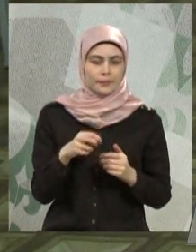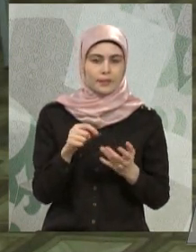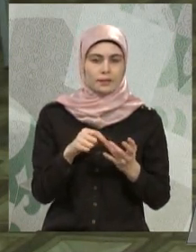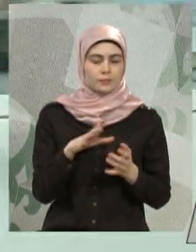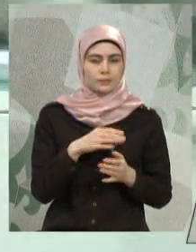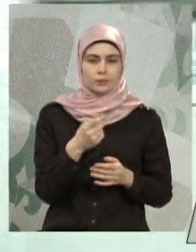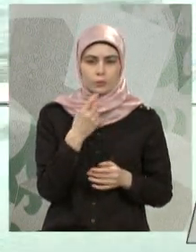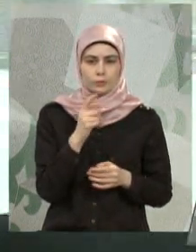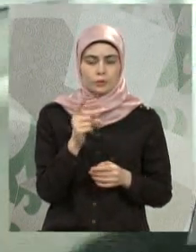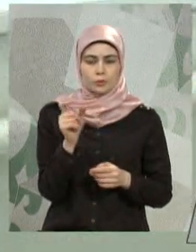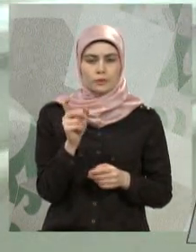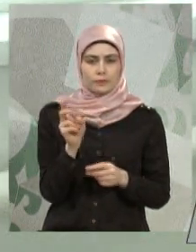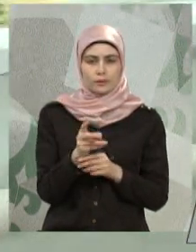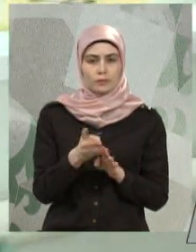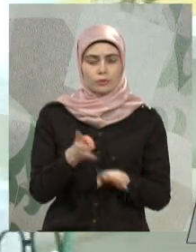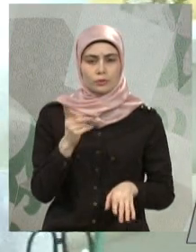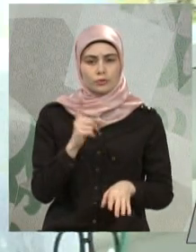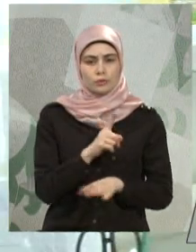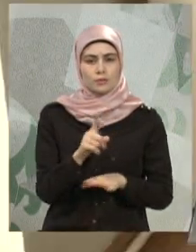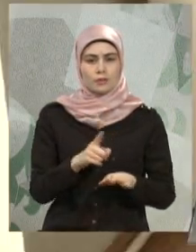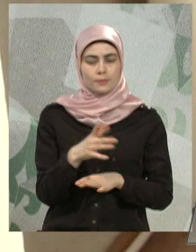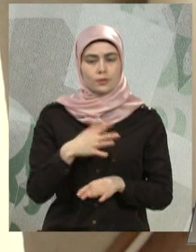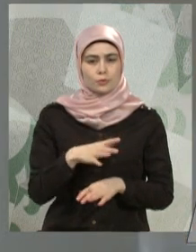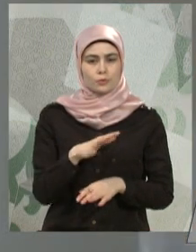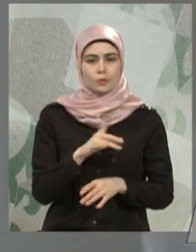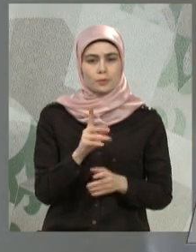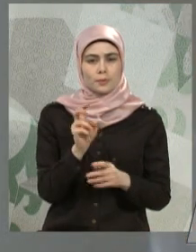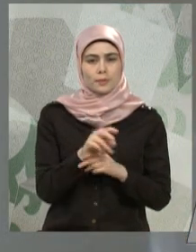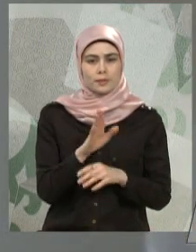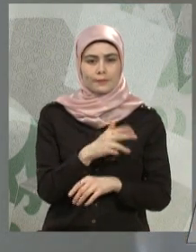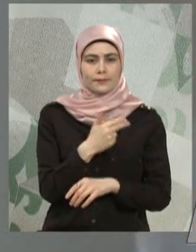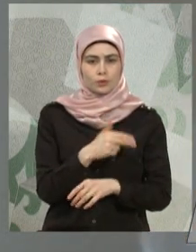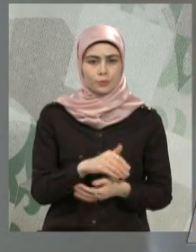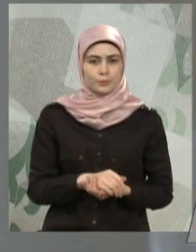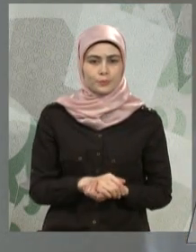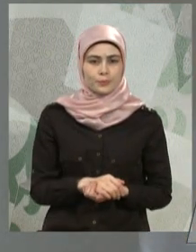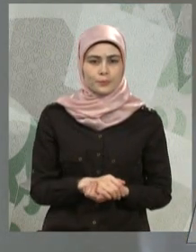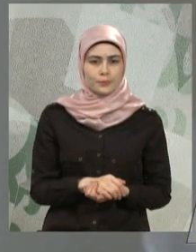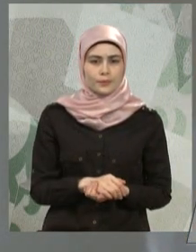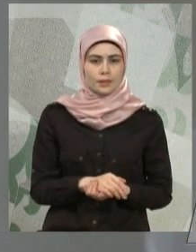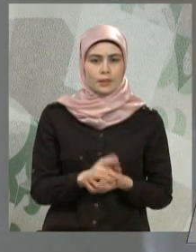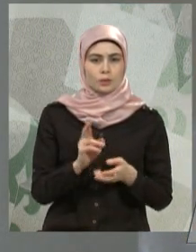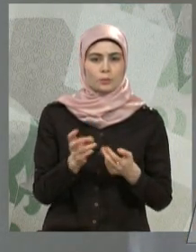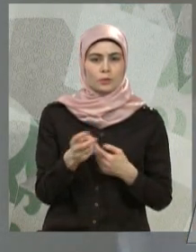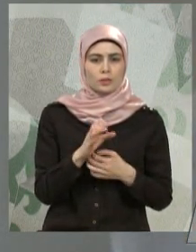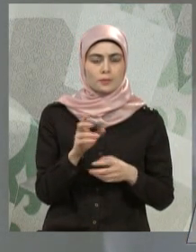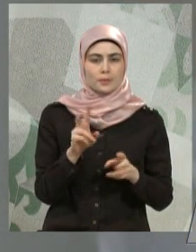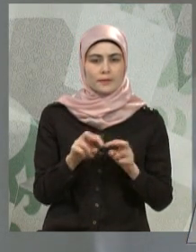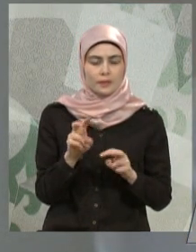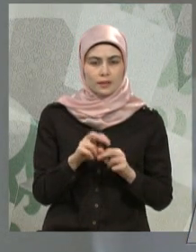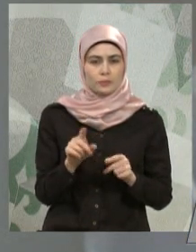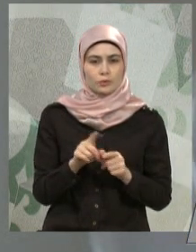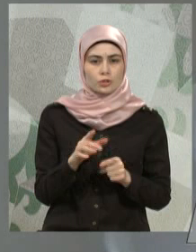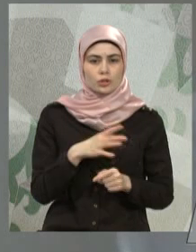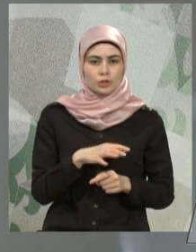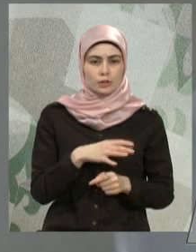Пациентам приходилось ждать часами в коридоре, чтобы попасть к нужному специалисту. Кто с прививками пришел, им тоже приходится ждать. Кто пришел с процедурами,